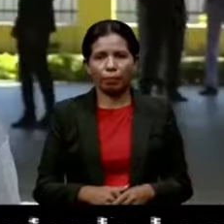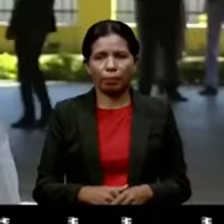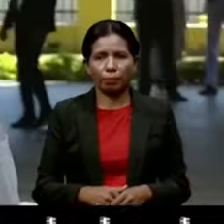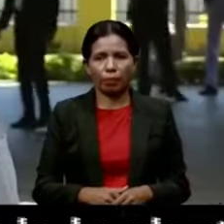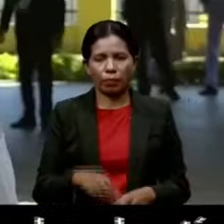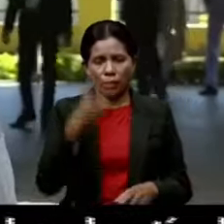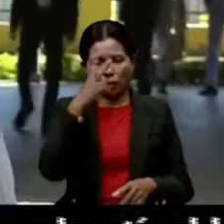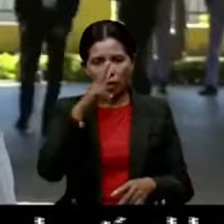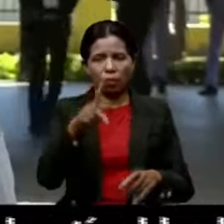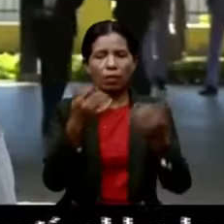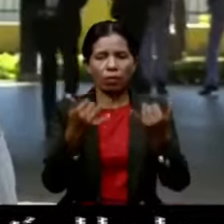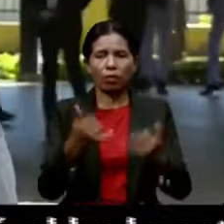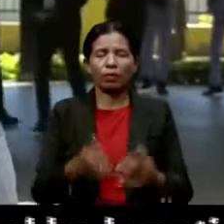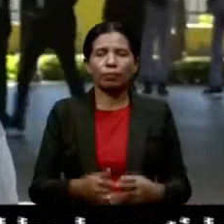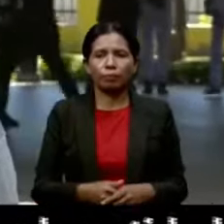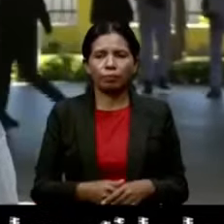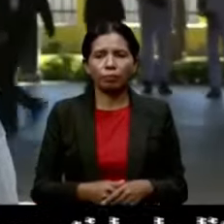Reba realidade